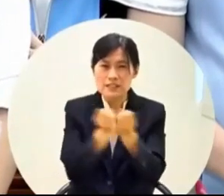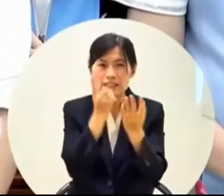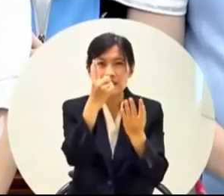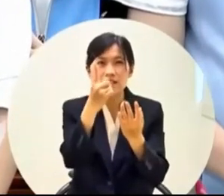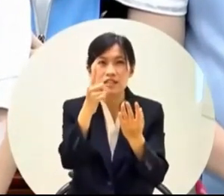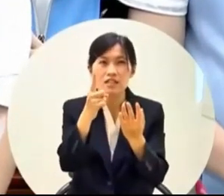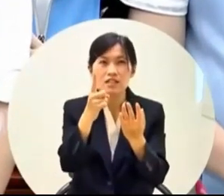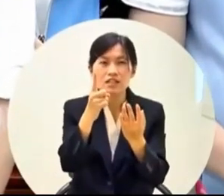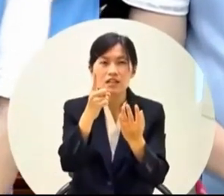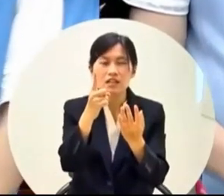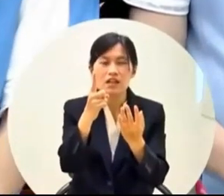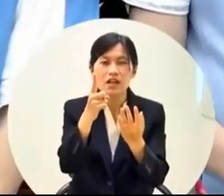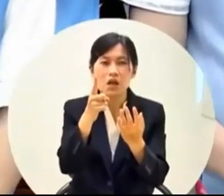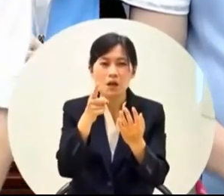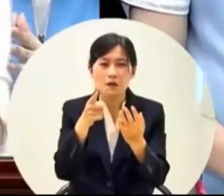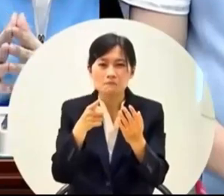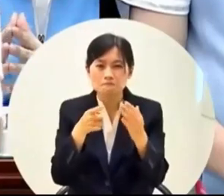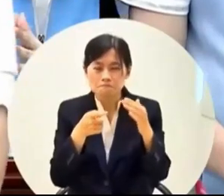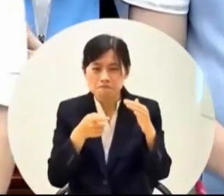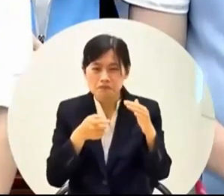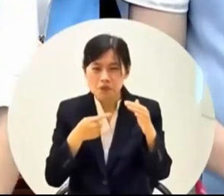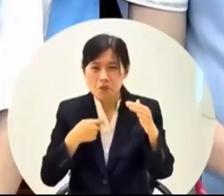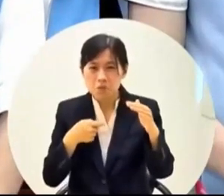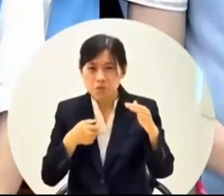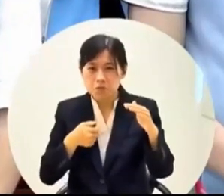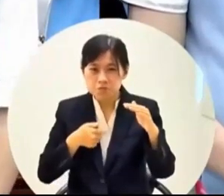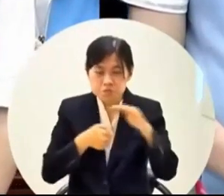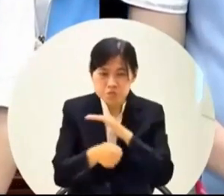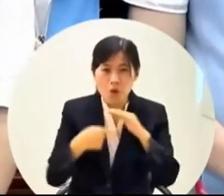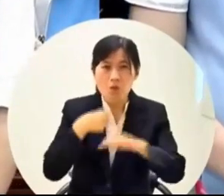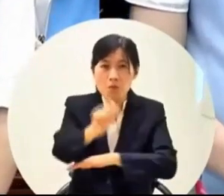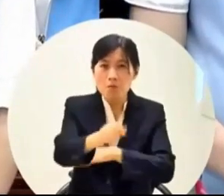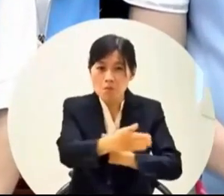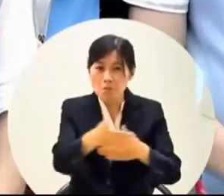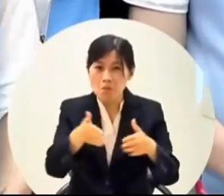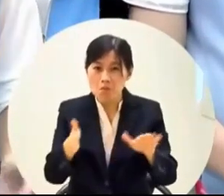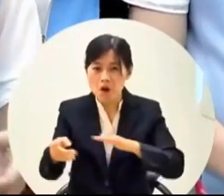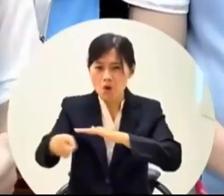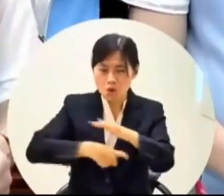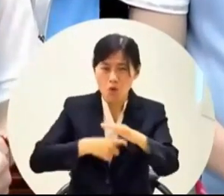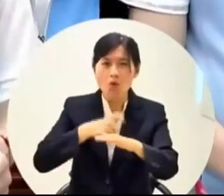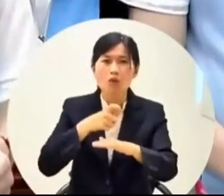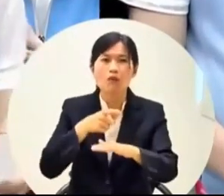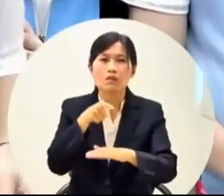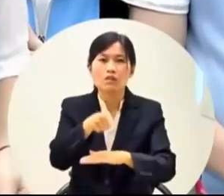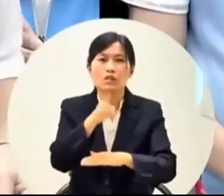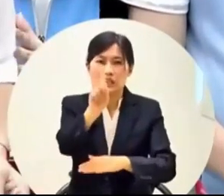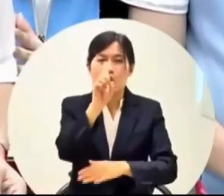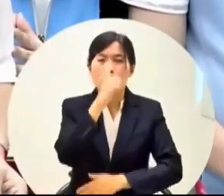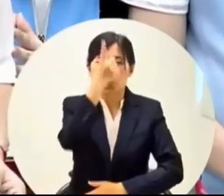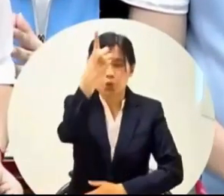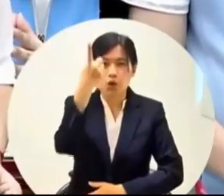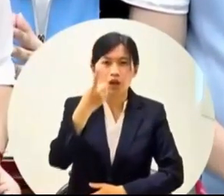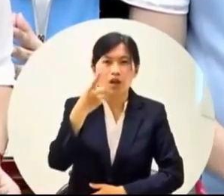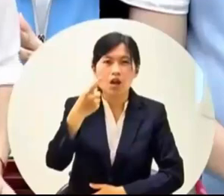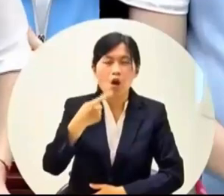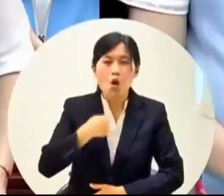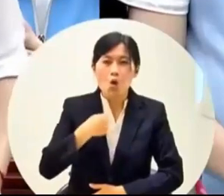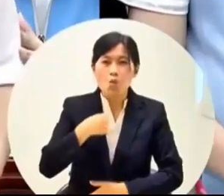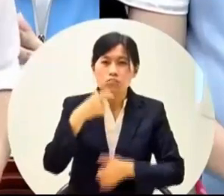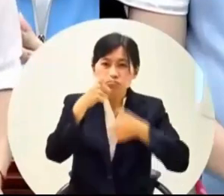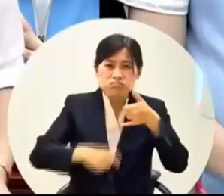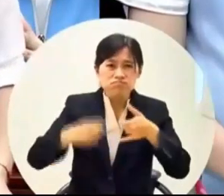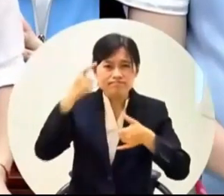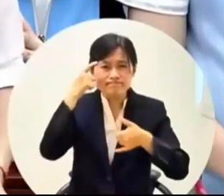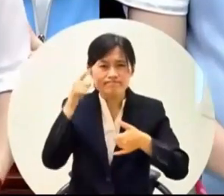到我办公室这样子一个偷窃案。那事实上我们高雄市政府从我个人的角度，我